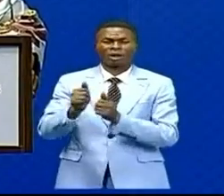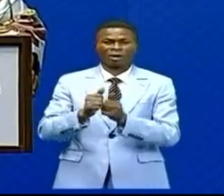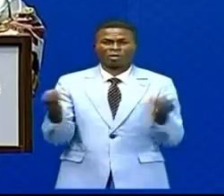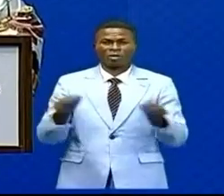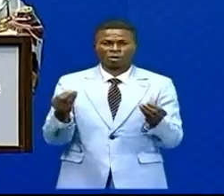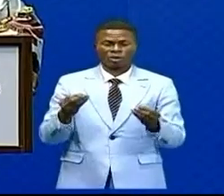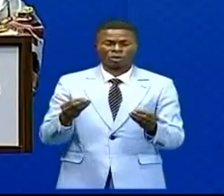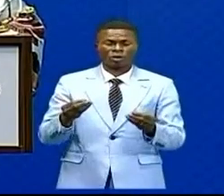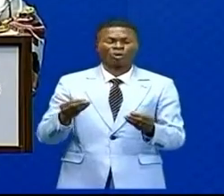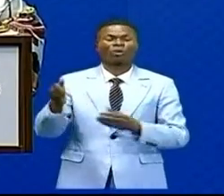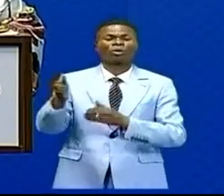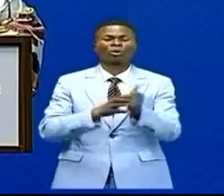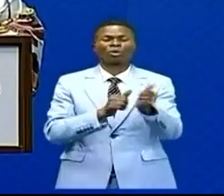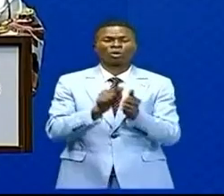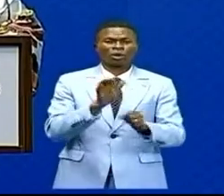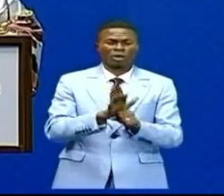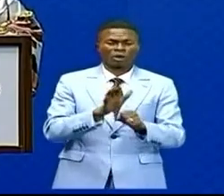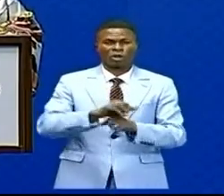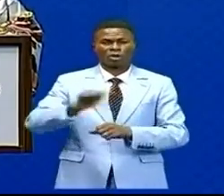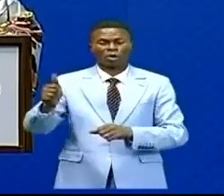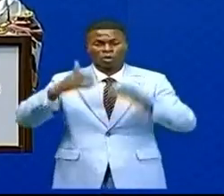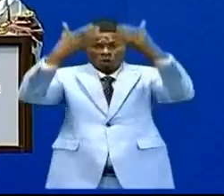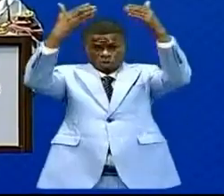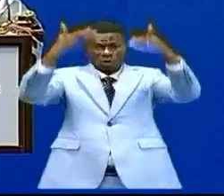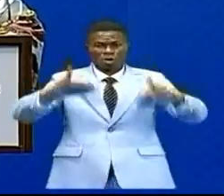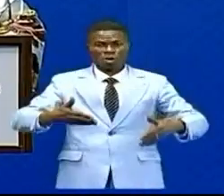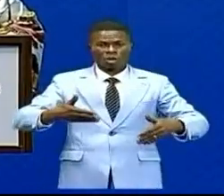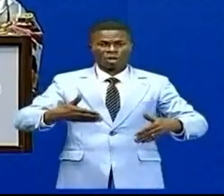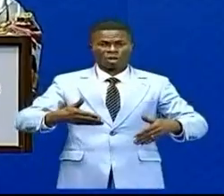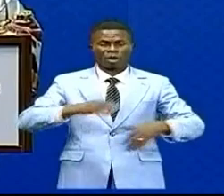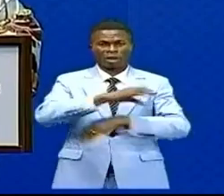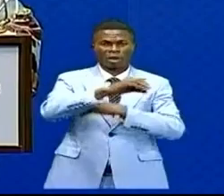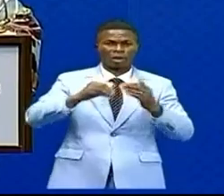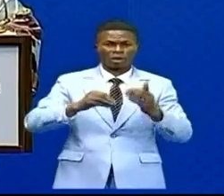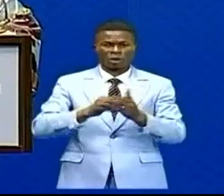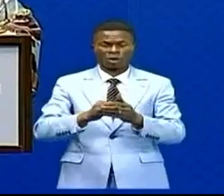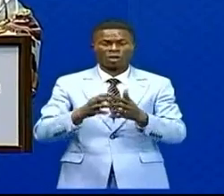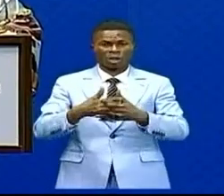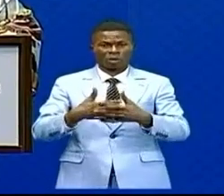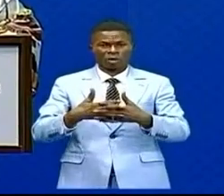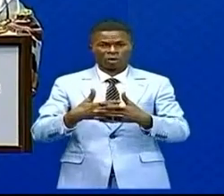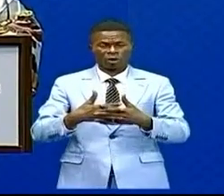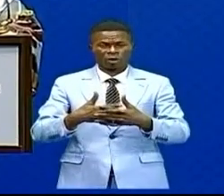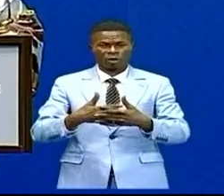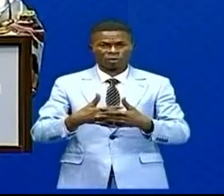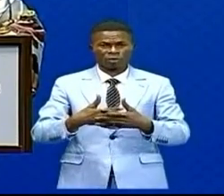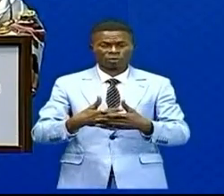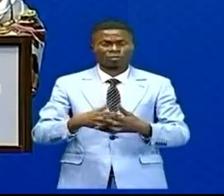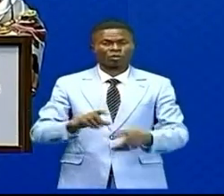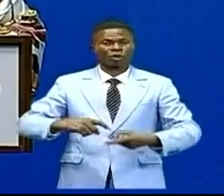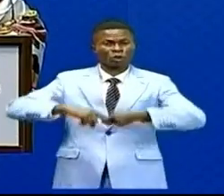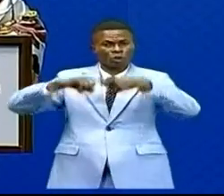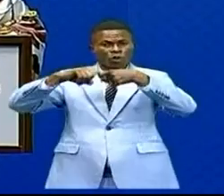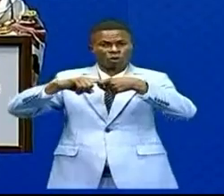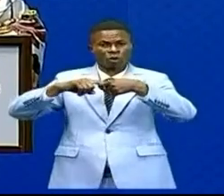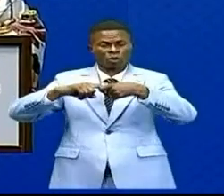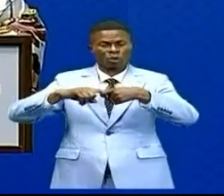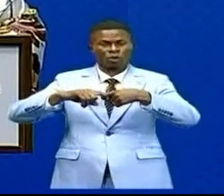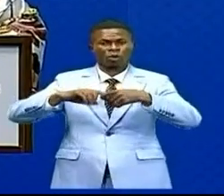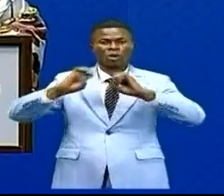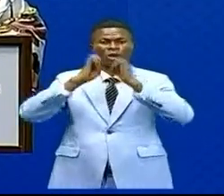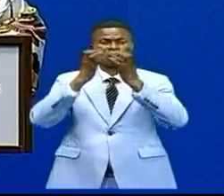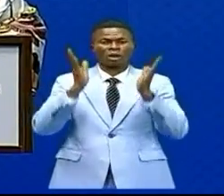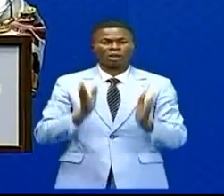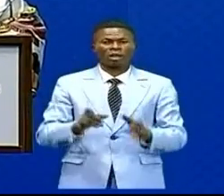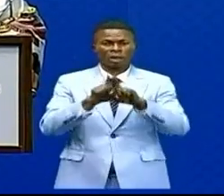la démolition de certains murs du bâtiment du centre d'incubation, de l'interdiction faite à l'entrepreneur